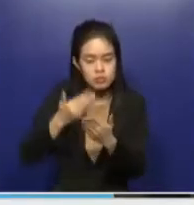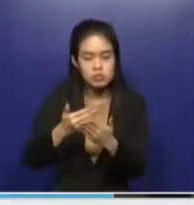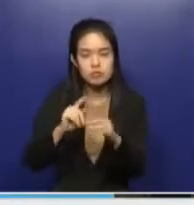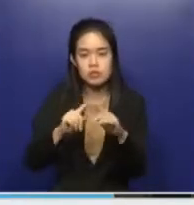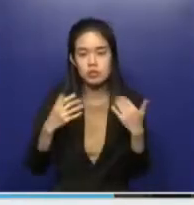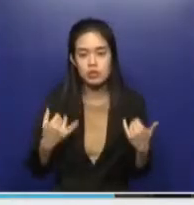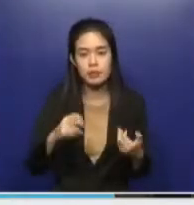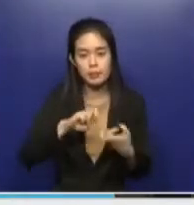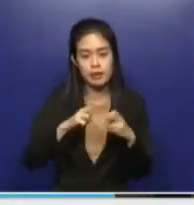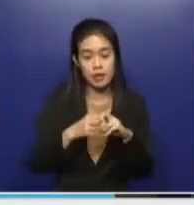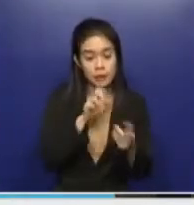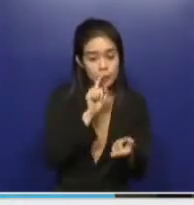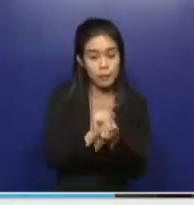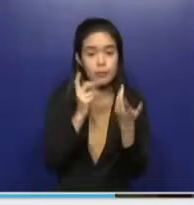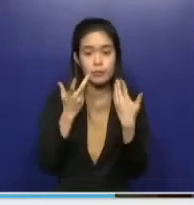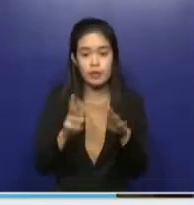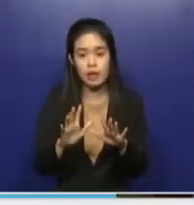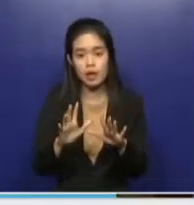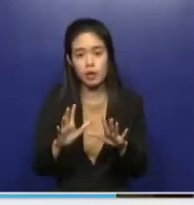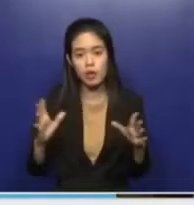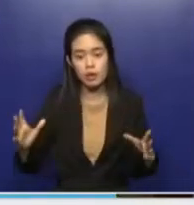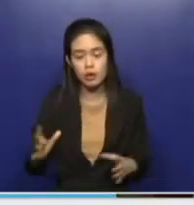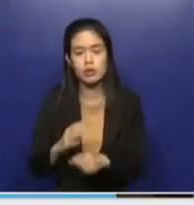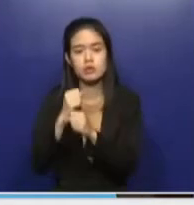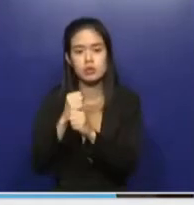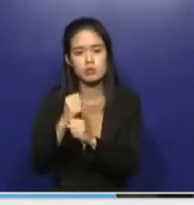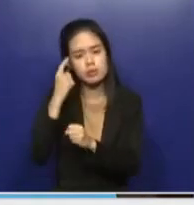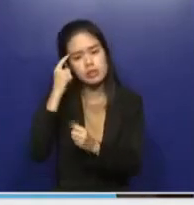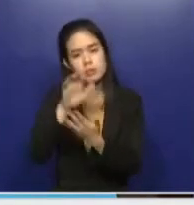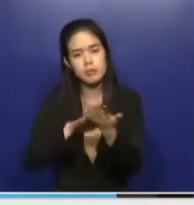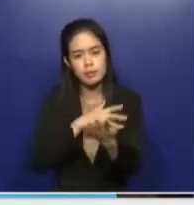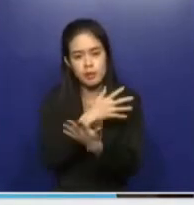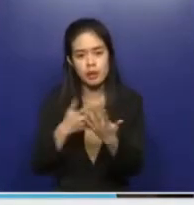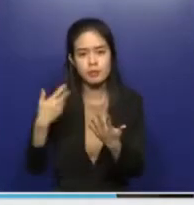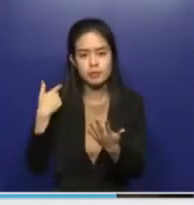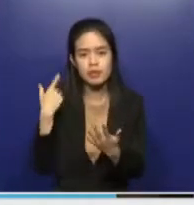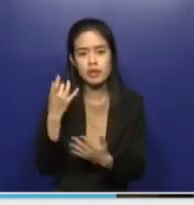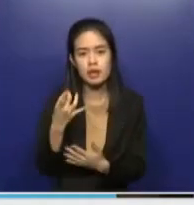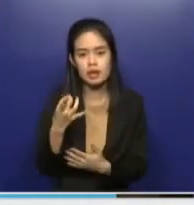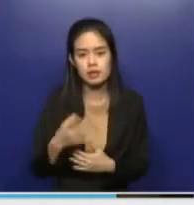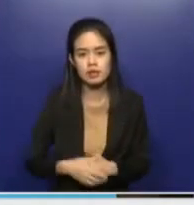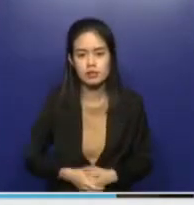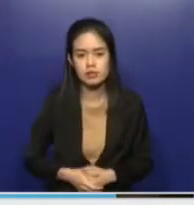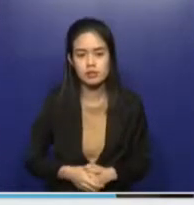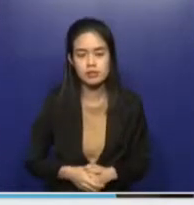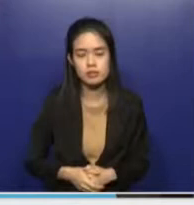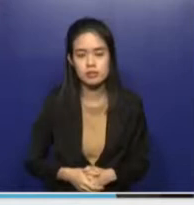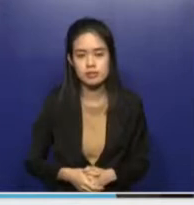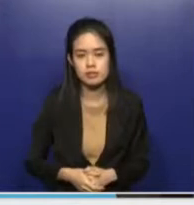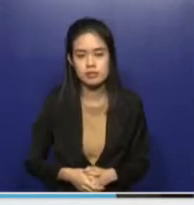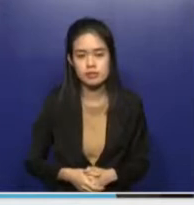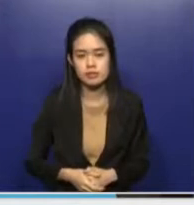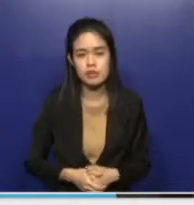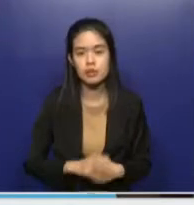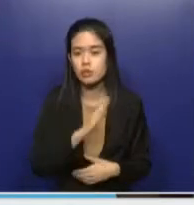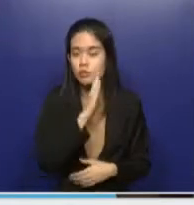หาแบบนี้เราได้ข้อสรุปที่เป็นแบบแผนอะไรบ้างของปัญหาที่เกิดขึ้นครับท่านประธานถ้า